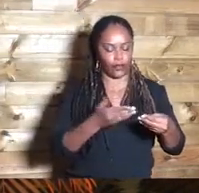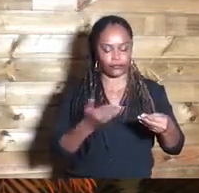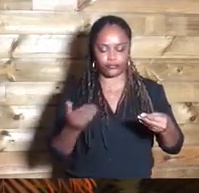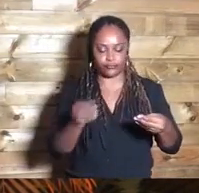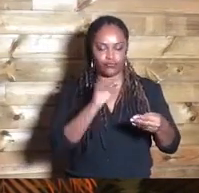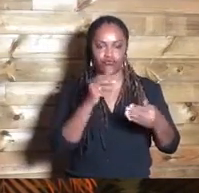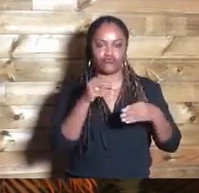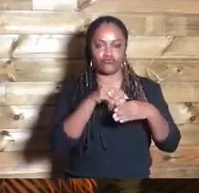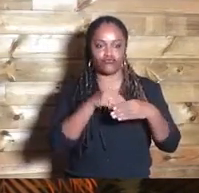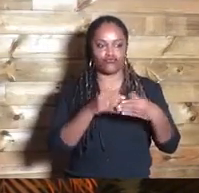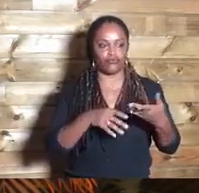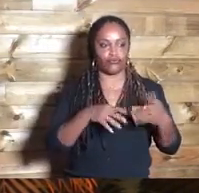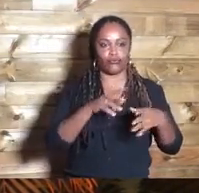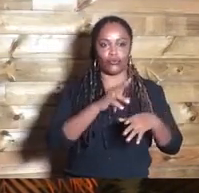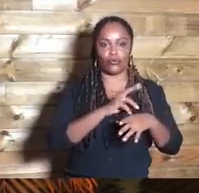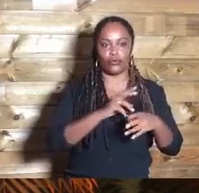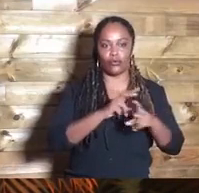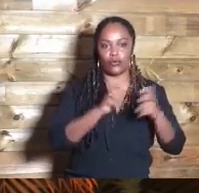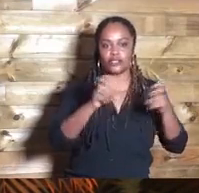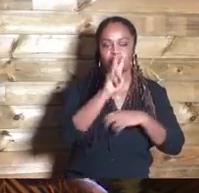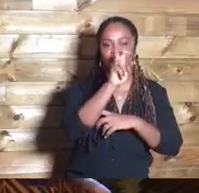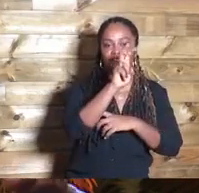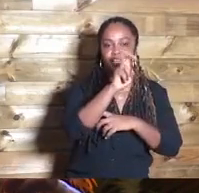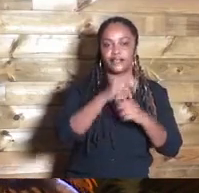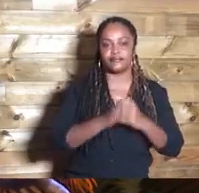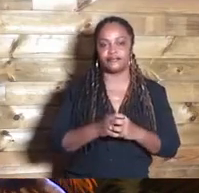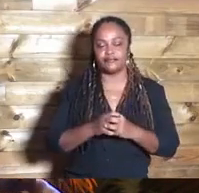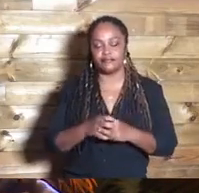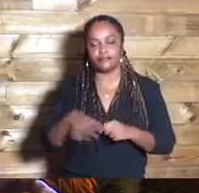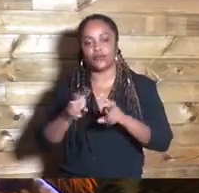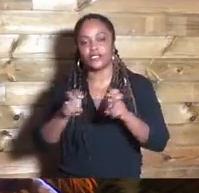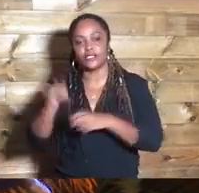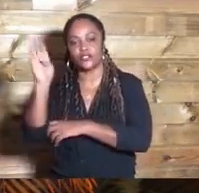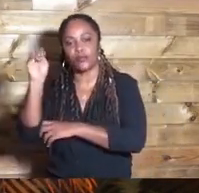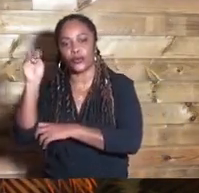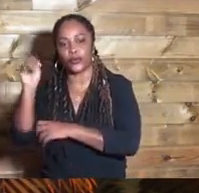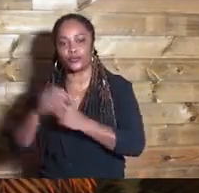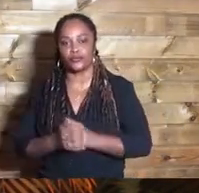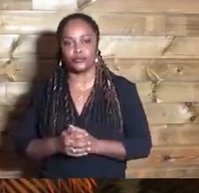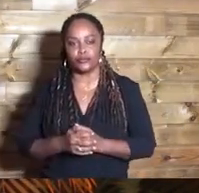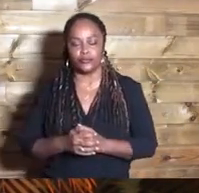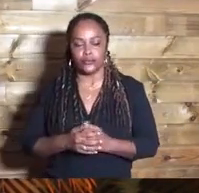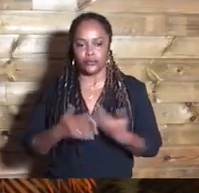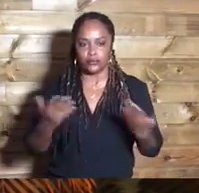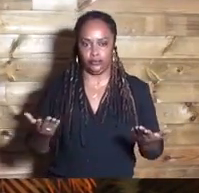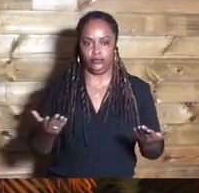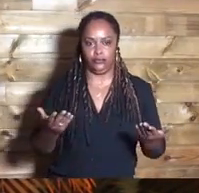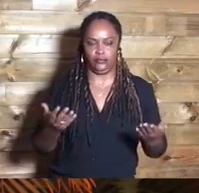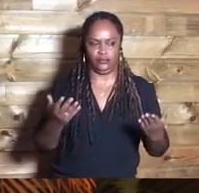de croissance verte, de croissance bleue. Mais croissance verte en nous, c'est croissance verte à yo? toute biodiversité là qu'as en